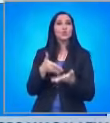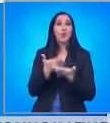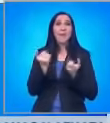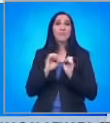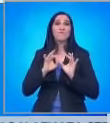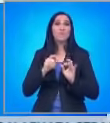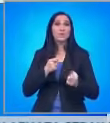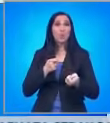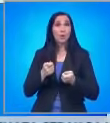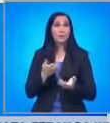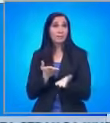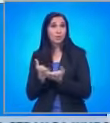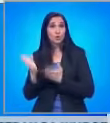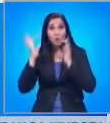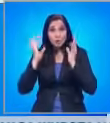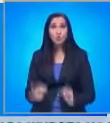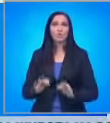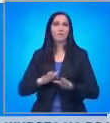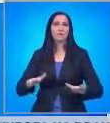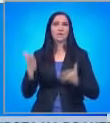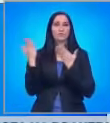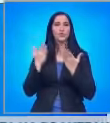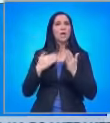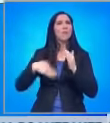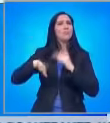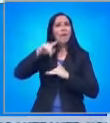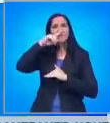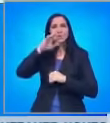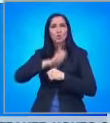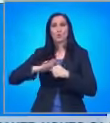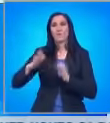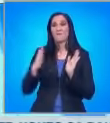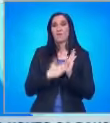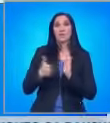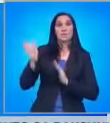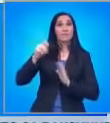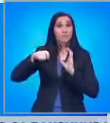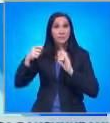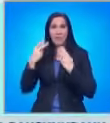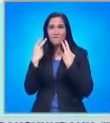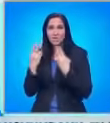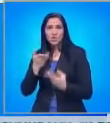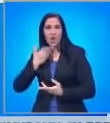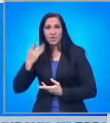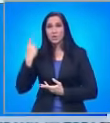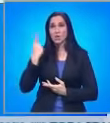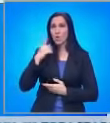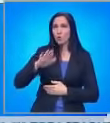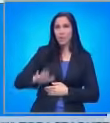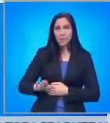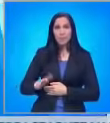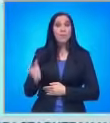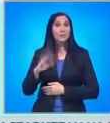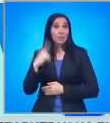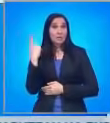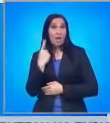насочена конкретно именно към децата в училище и най-важното основана на факти. В следващия репортаж чуйте разказ на едно дете